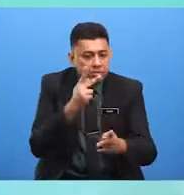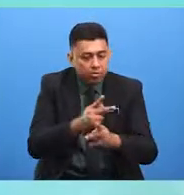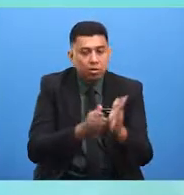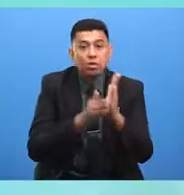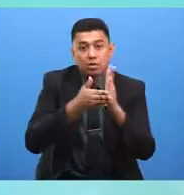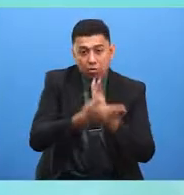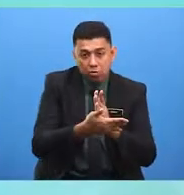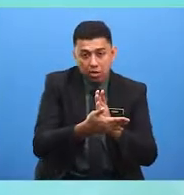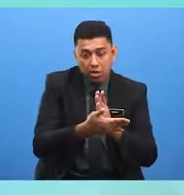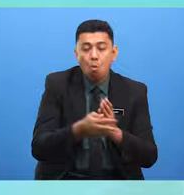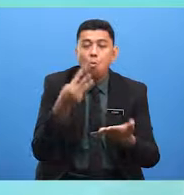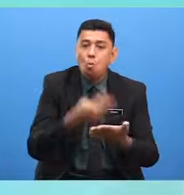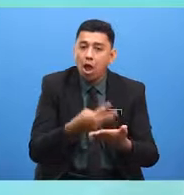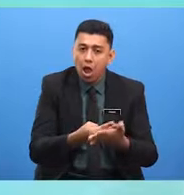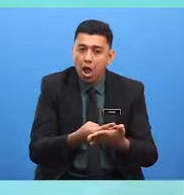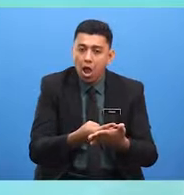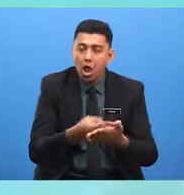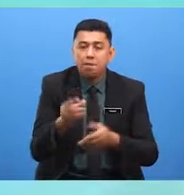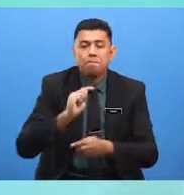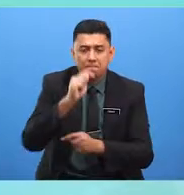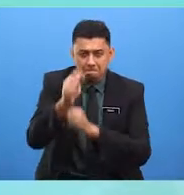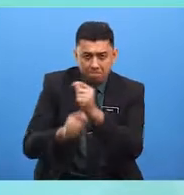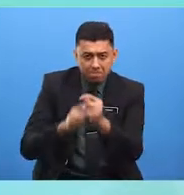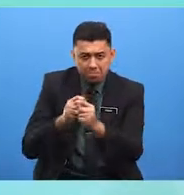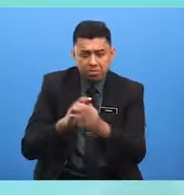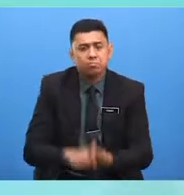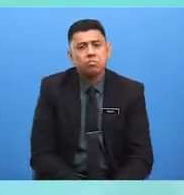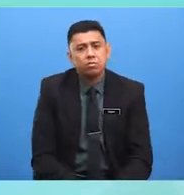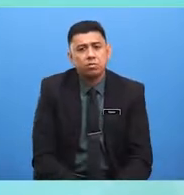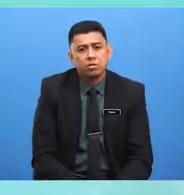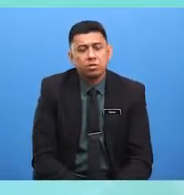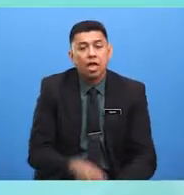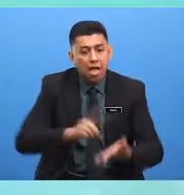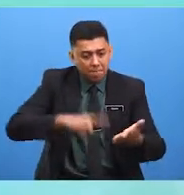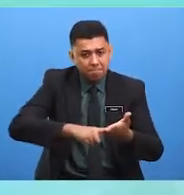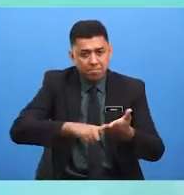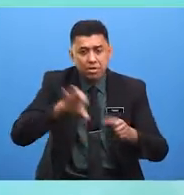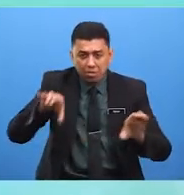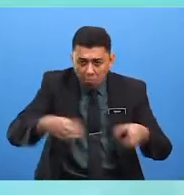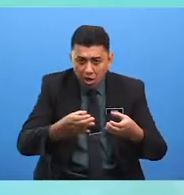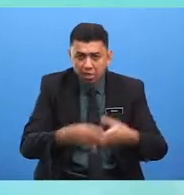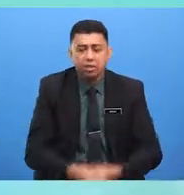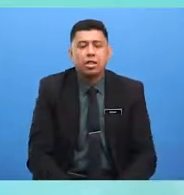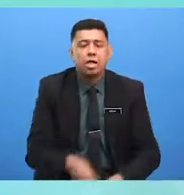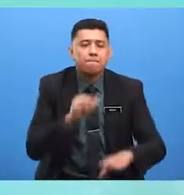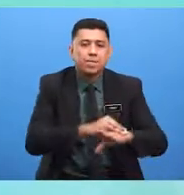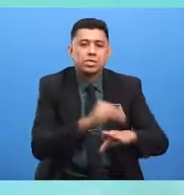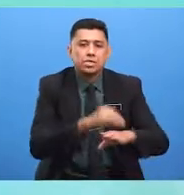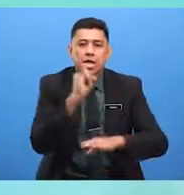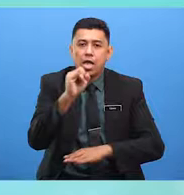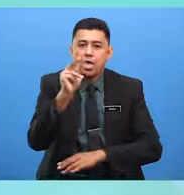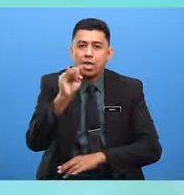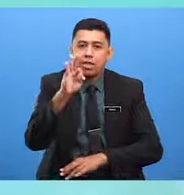oleh Bank perdagangan apakah yang perlu dilakukan ke atas nisbah Rizap tunai semase inflasi